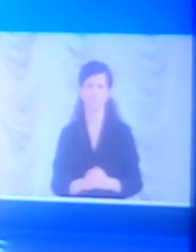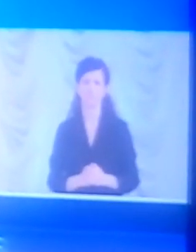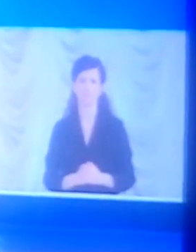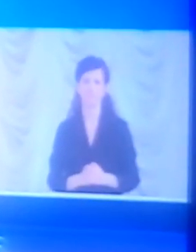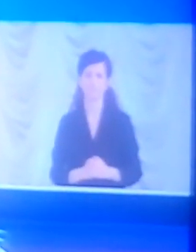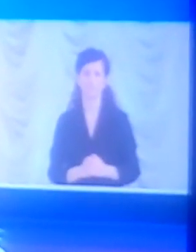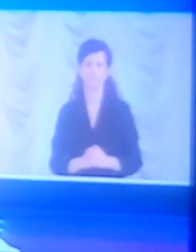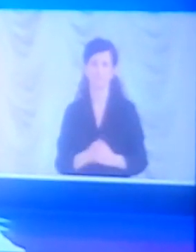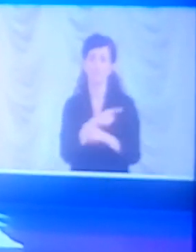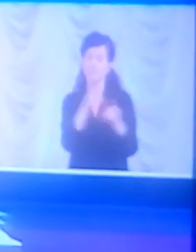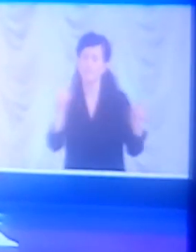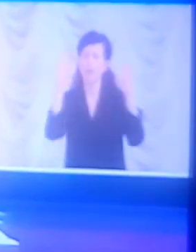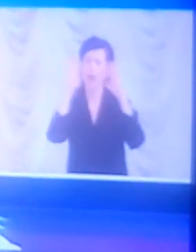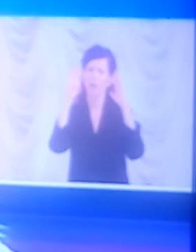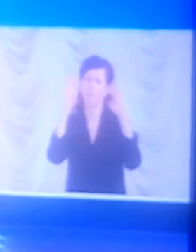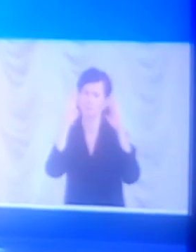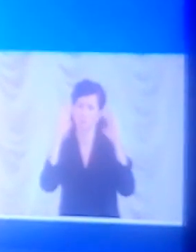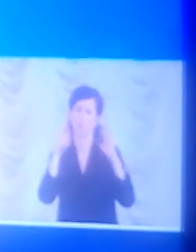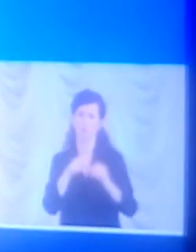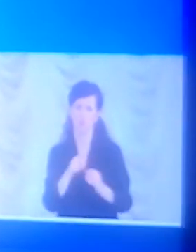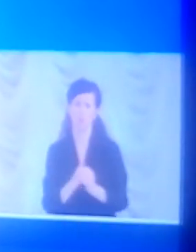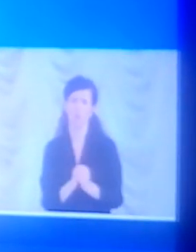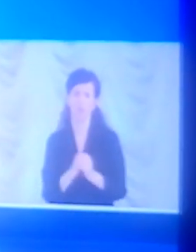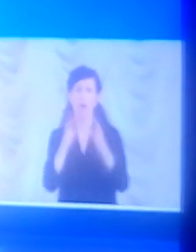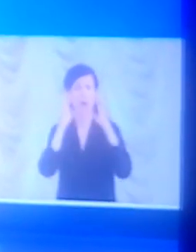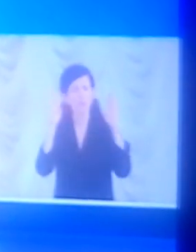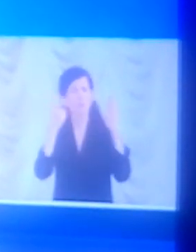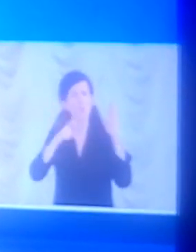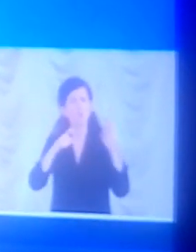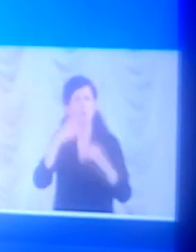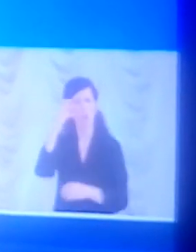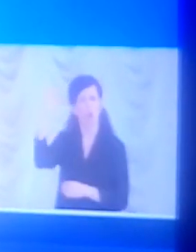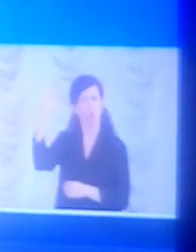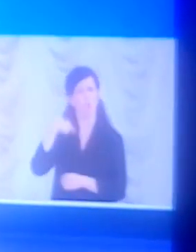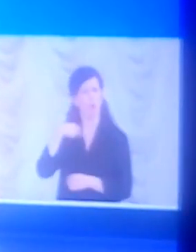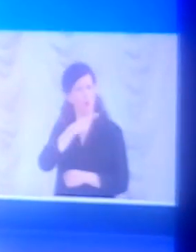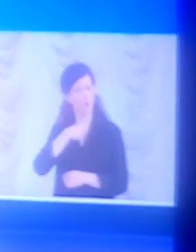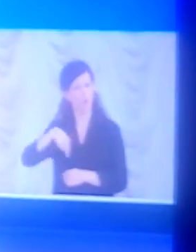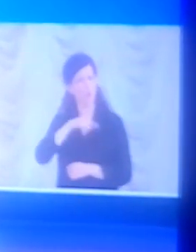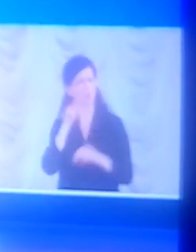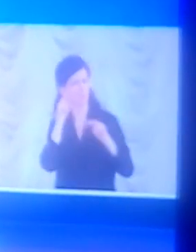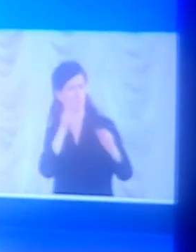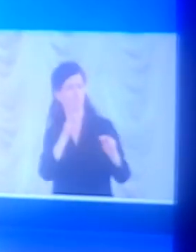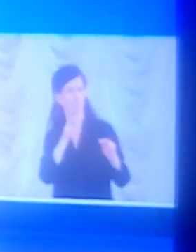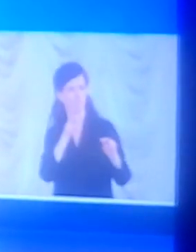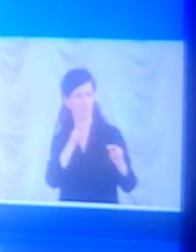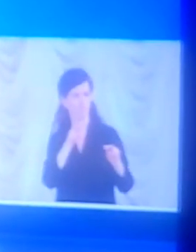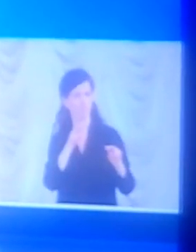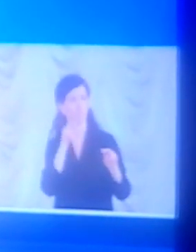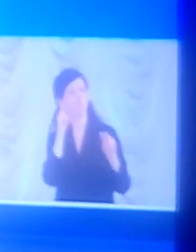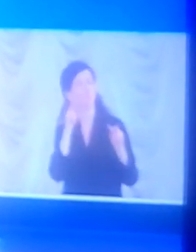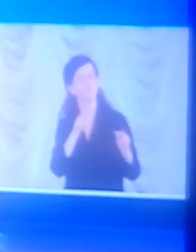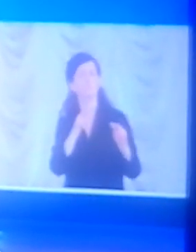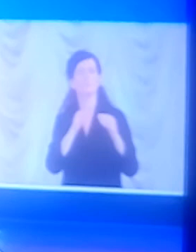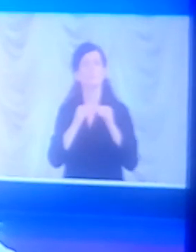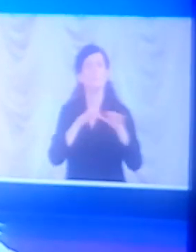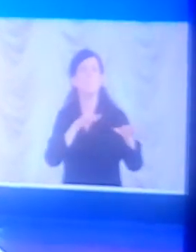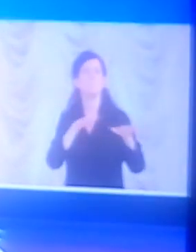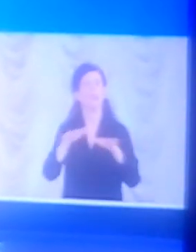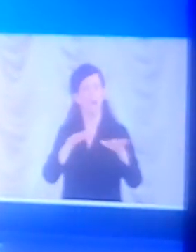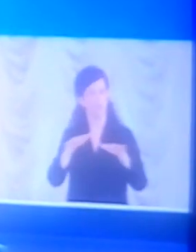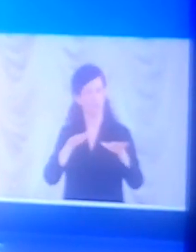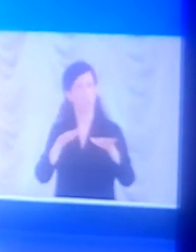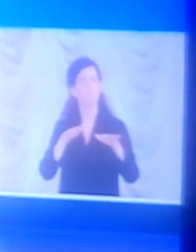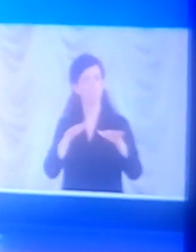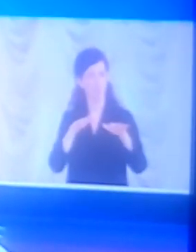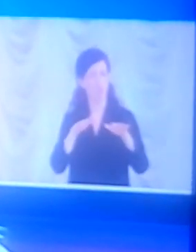Attenzione perché noi vogliamo tenere la situazione sotto controllo, quindi abbiamo predisposto un meccanismo molto elaborato in cui